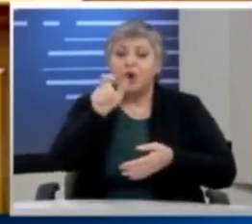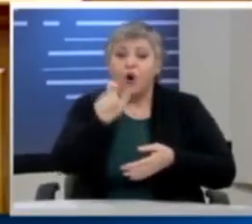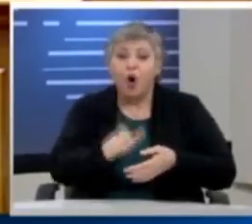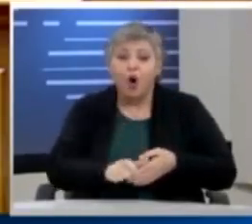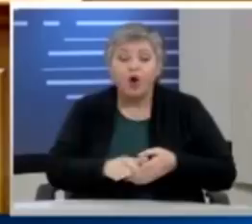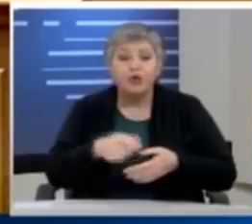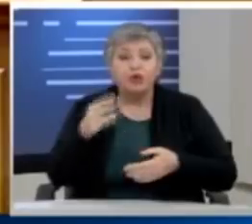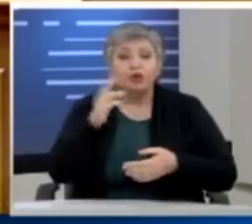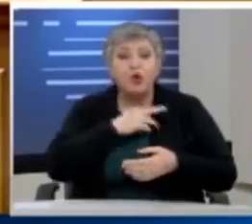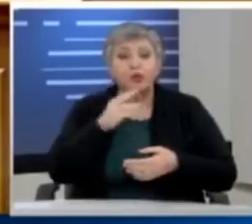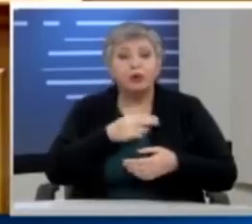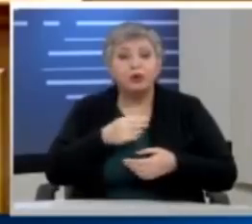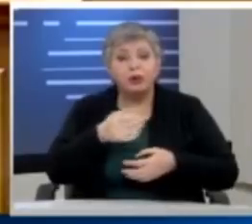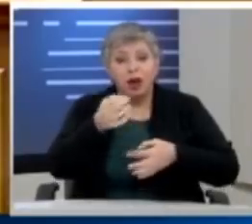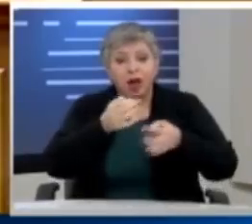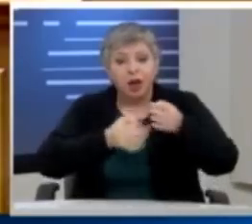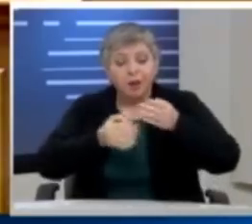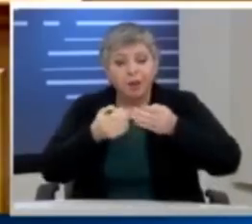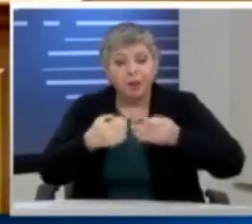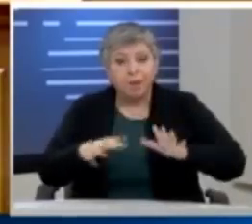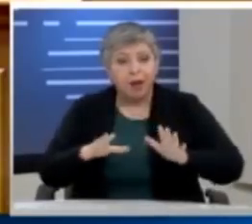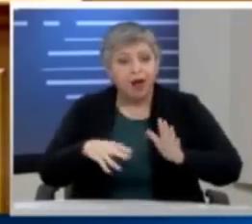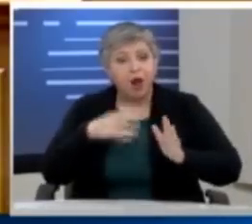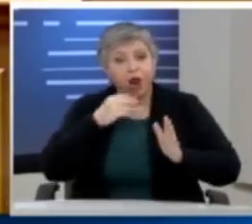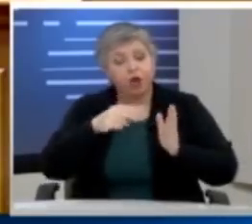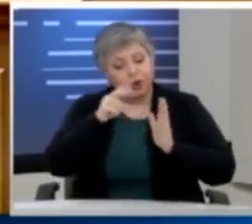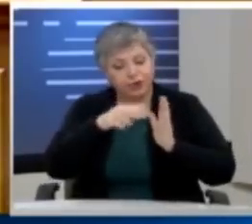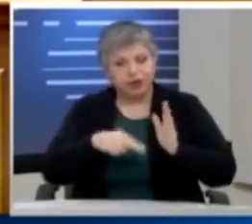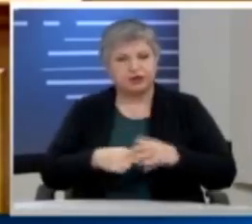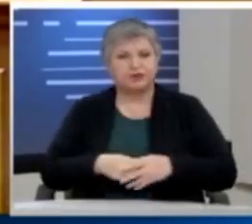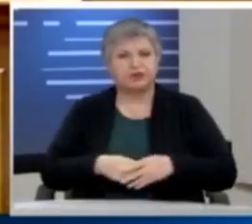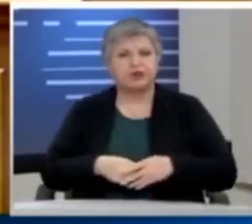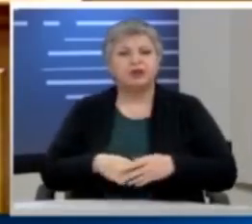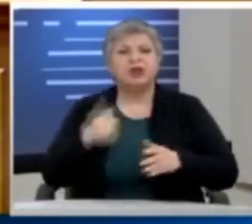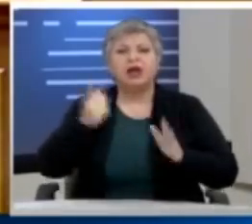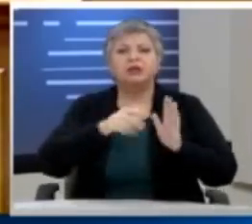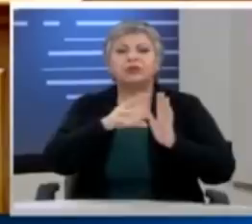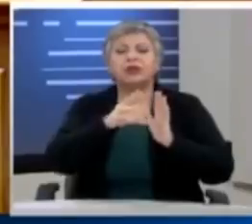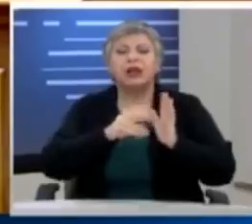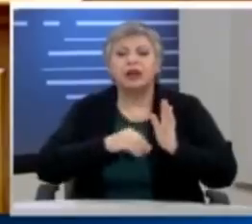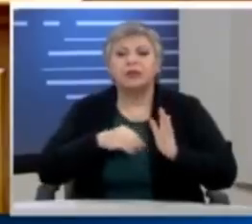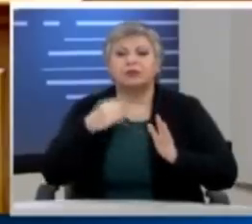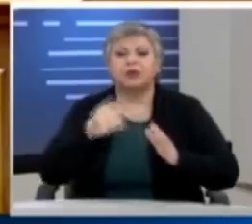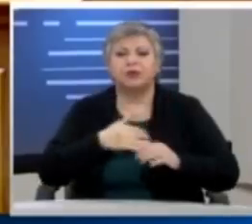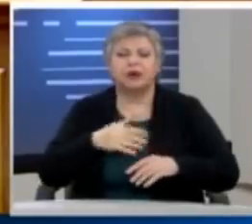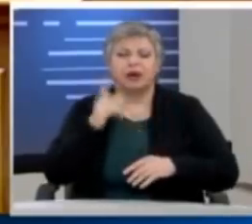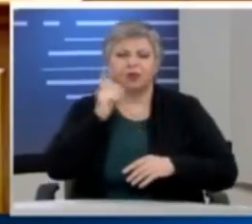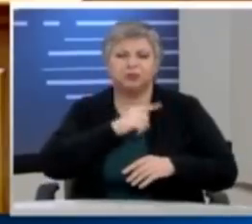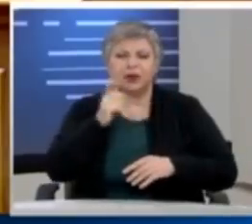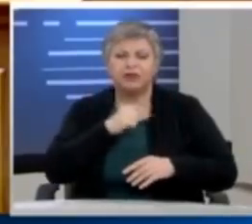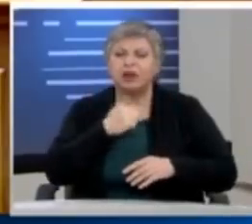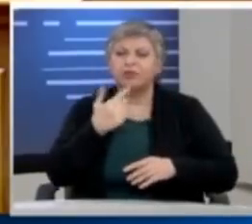κύριος Τσίπρας, πριν μισή ώρα. Αντιγράψατε μαζί με το τρόλ σας και κάποια άρθρα και